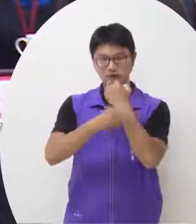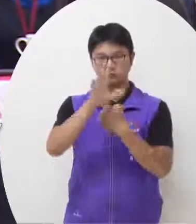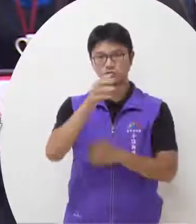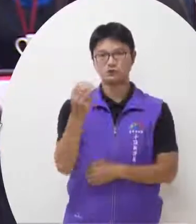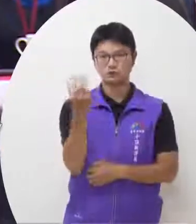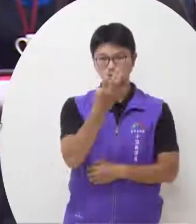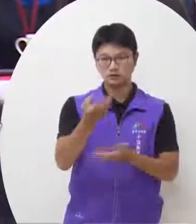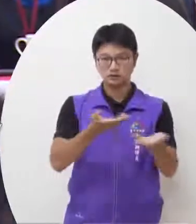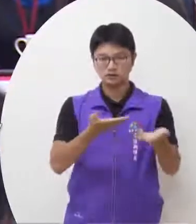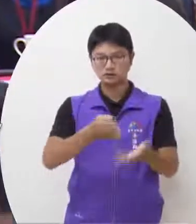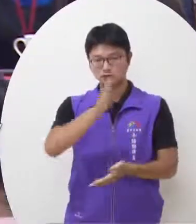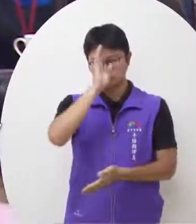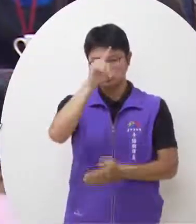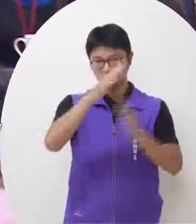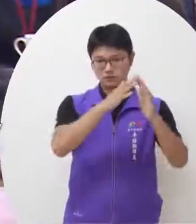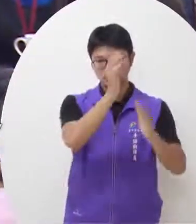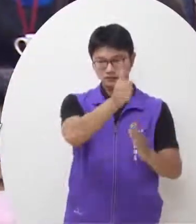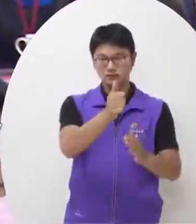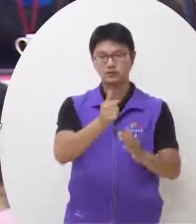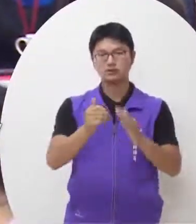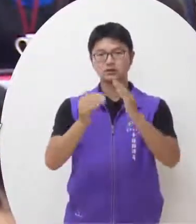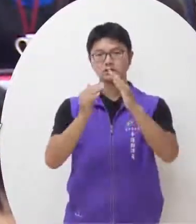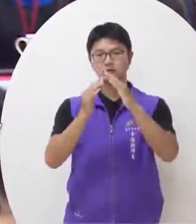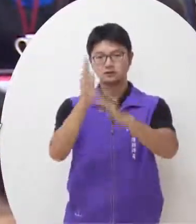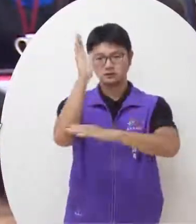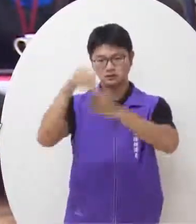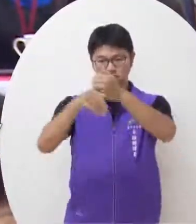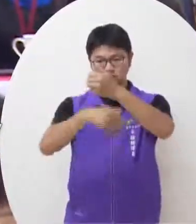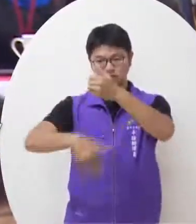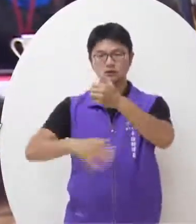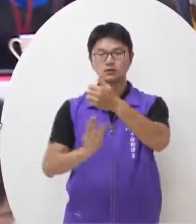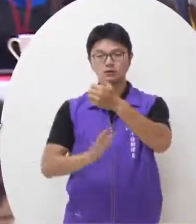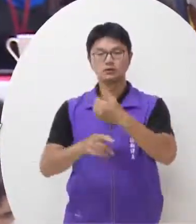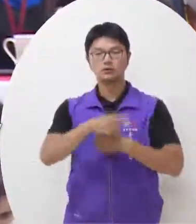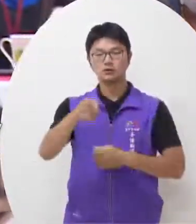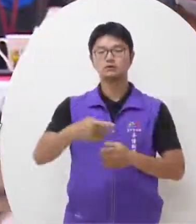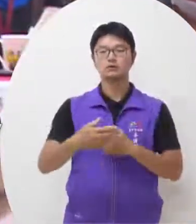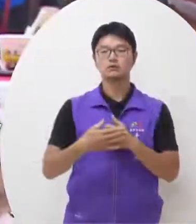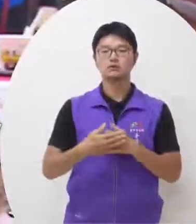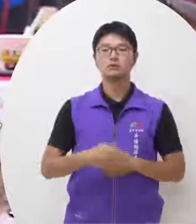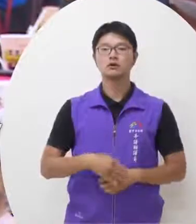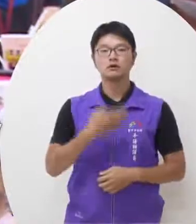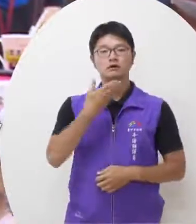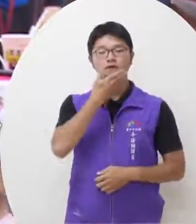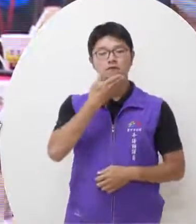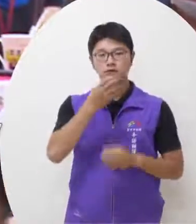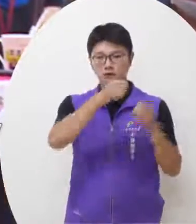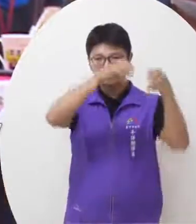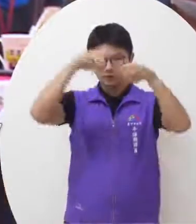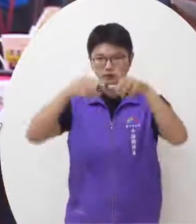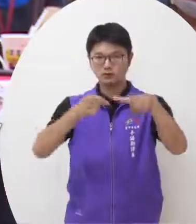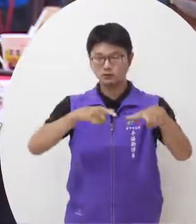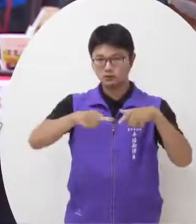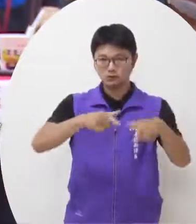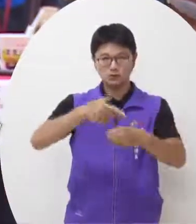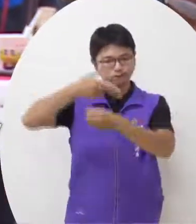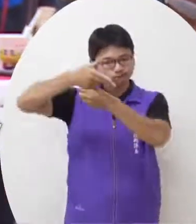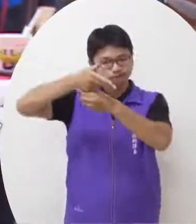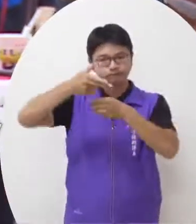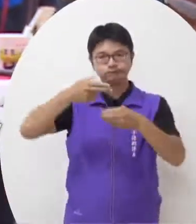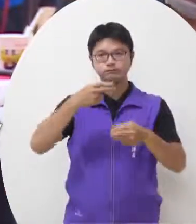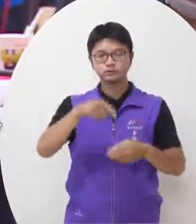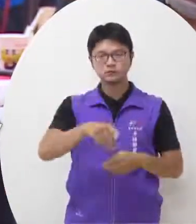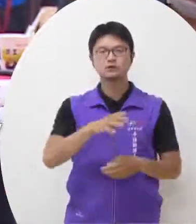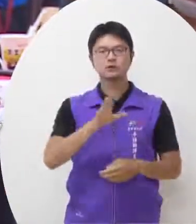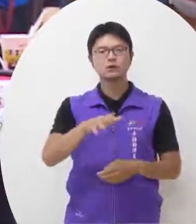要拜托我们市长跟我们市府的长官哈。第一个是福兴公园的监视器哈，因为涉及公共安全跟赌